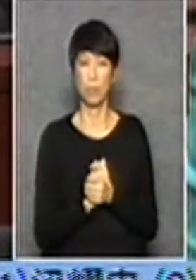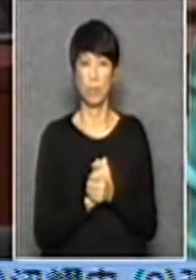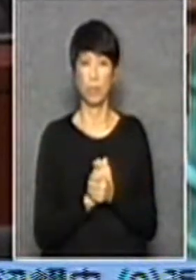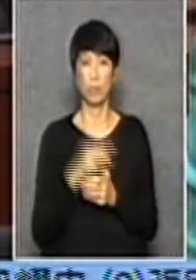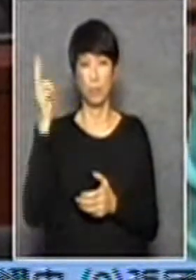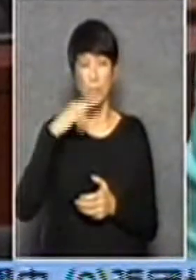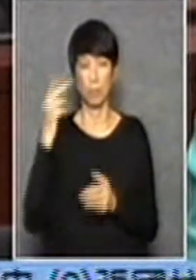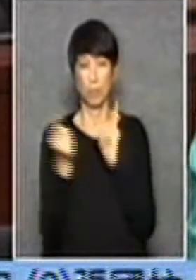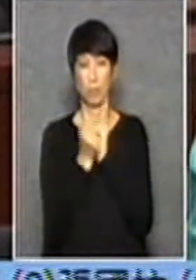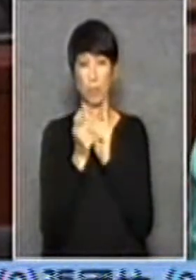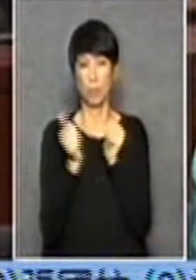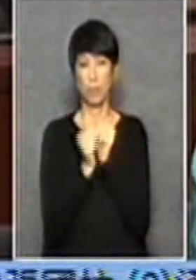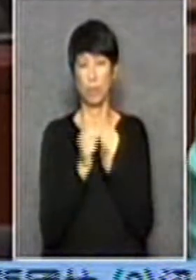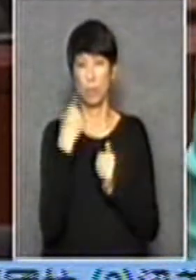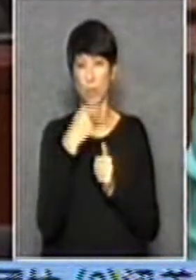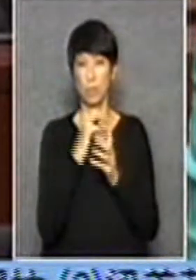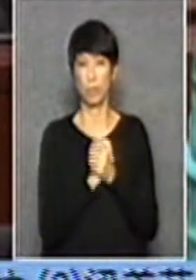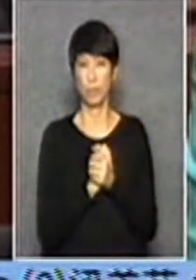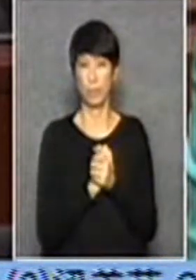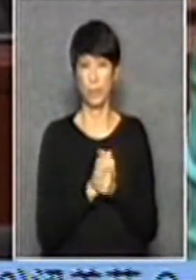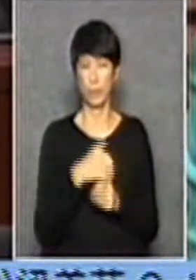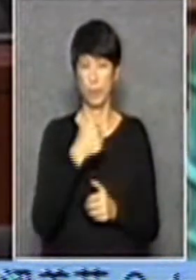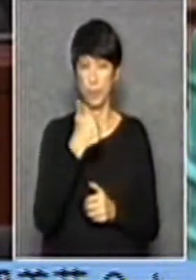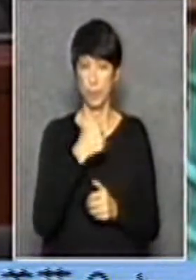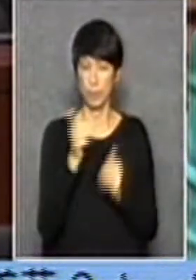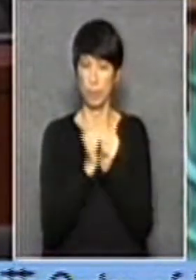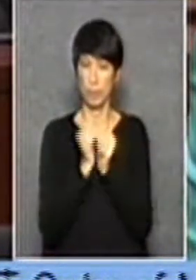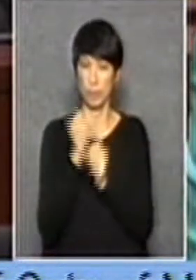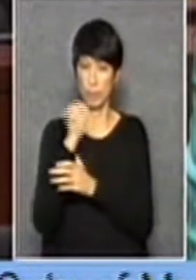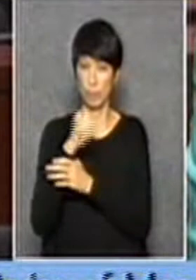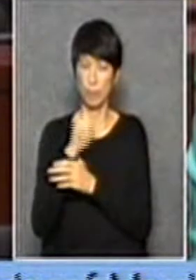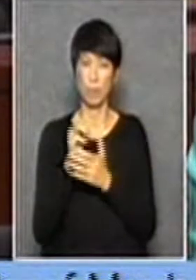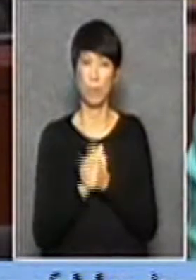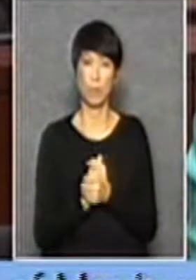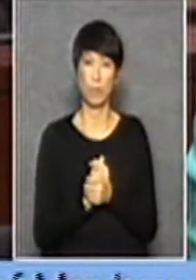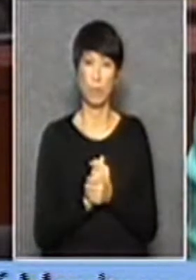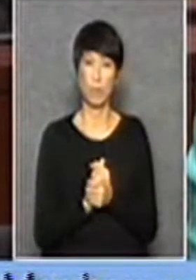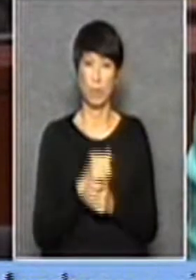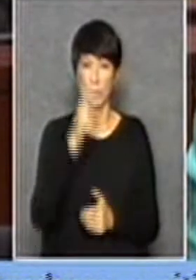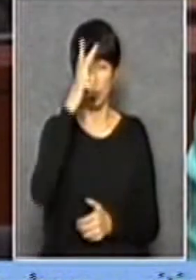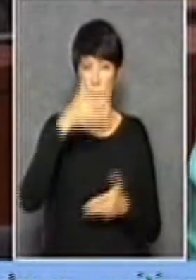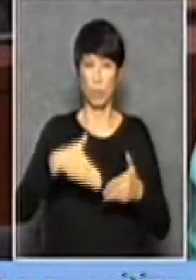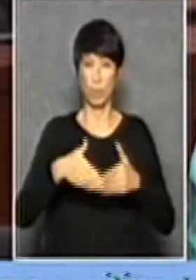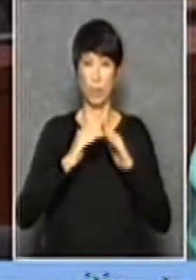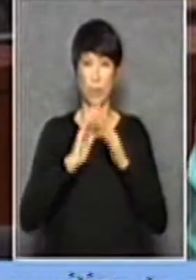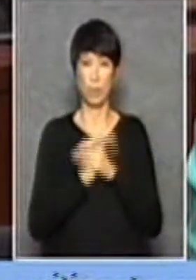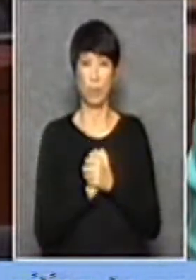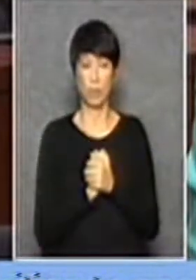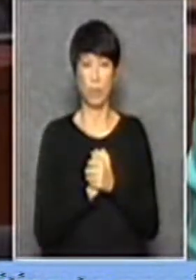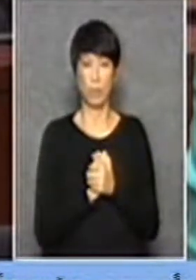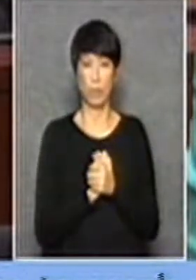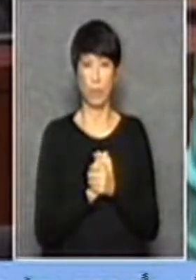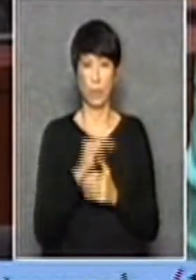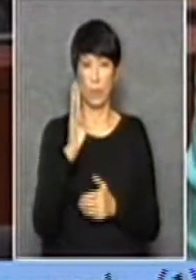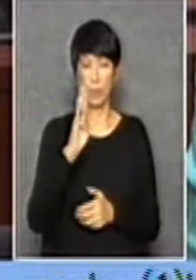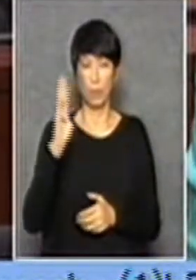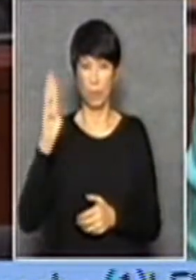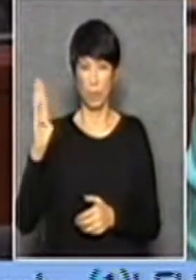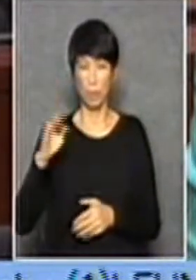友說，亦得到很多朋友認同，我說政府應該成立一個嬰兒儲蓄基